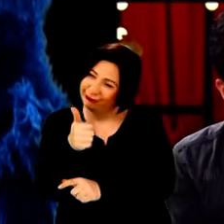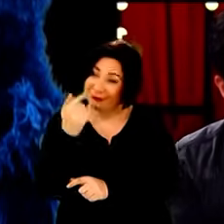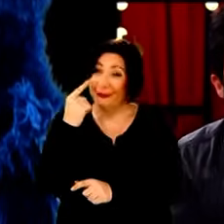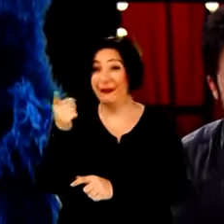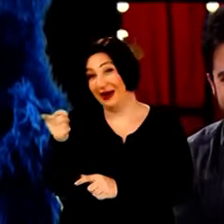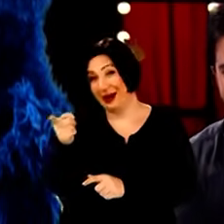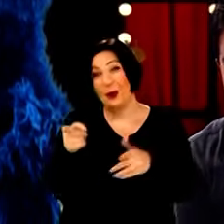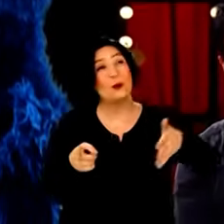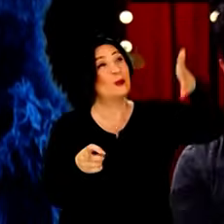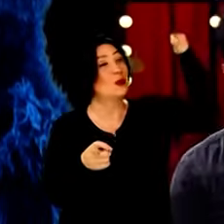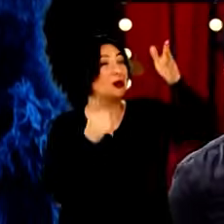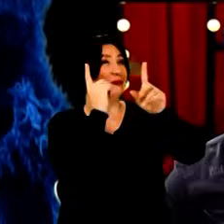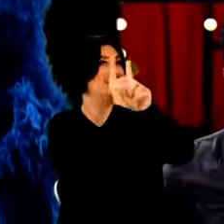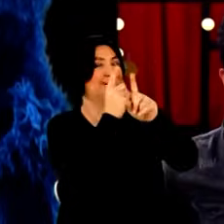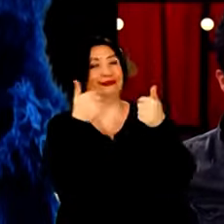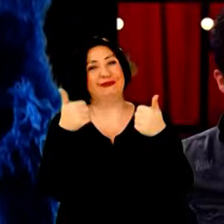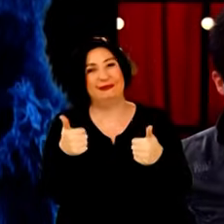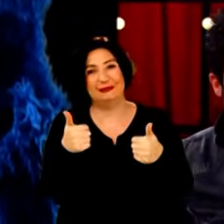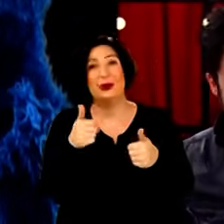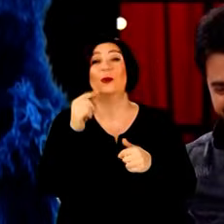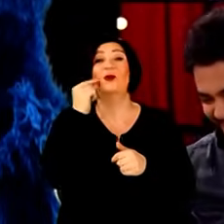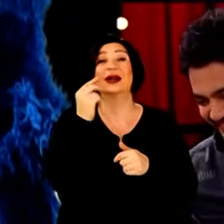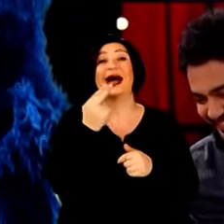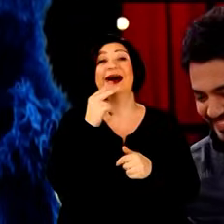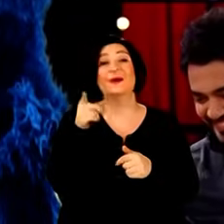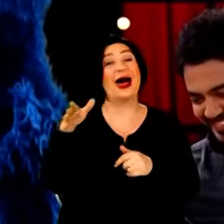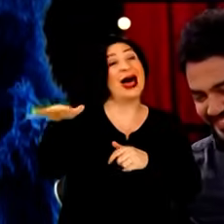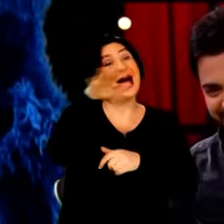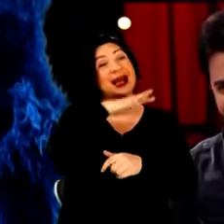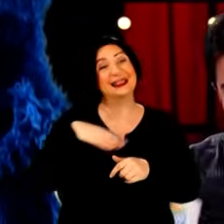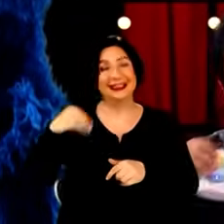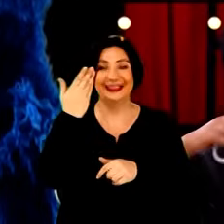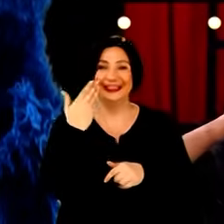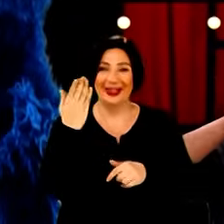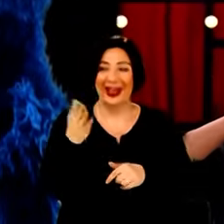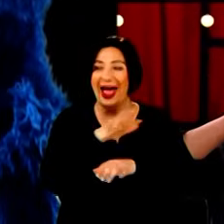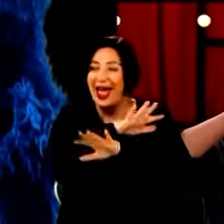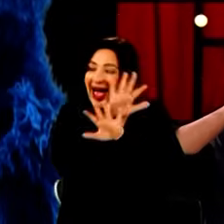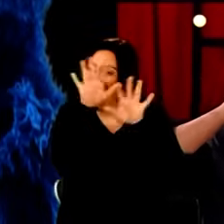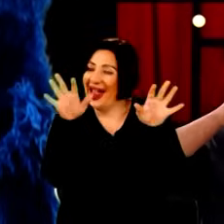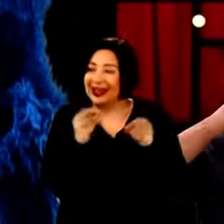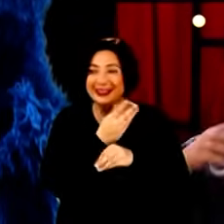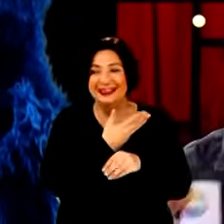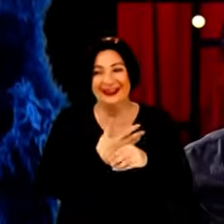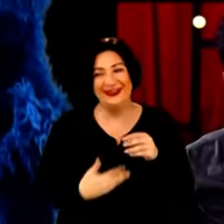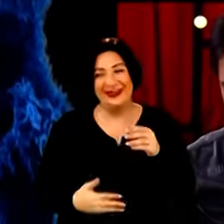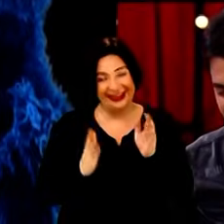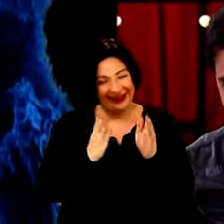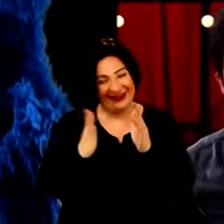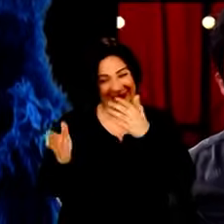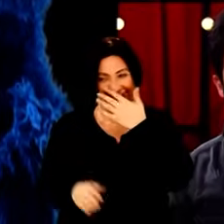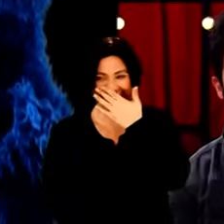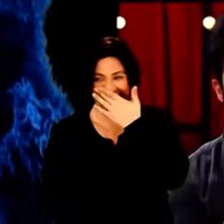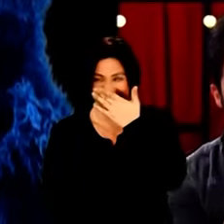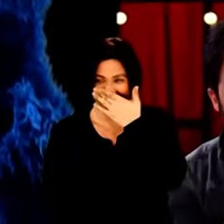gibi. Büyüğe de hitap ediyor. Bülent Hanım'ı herkes seyrediyor, herkes seviyor. Devam.